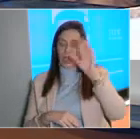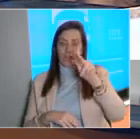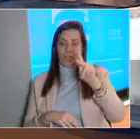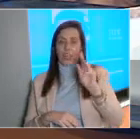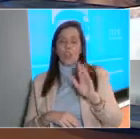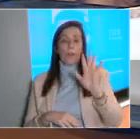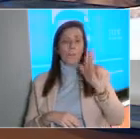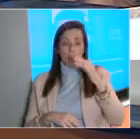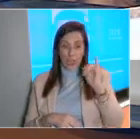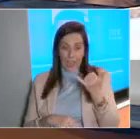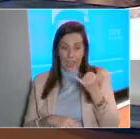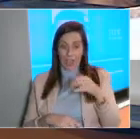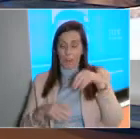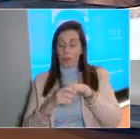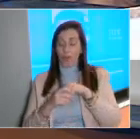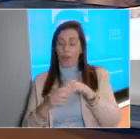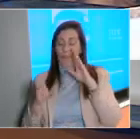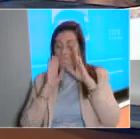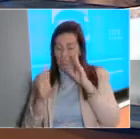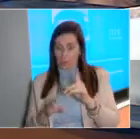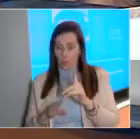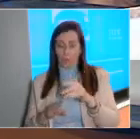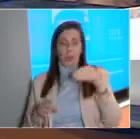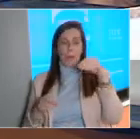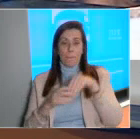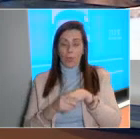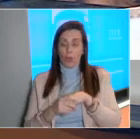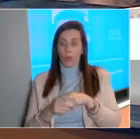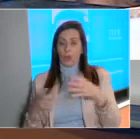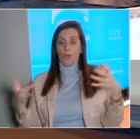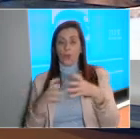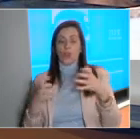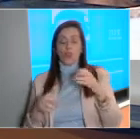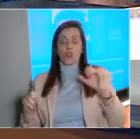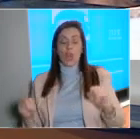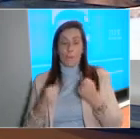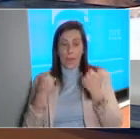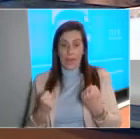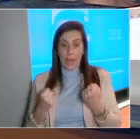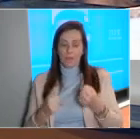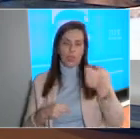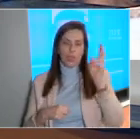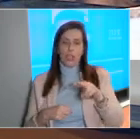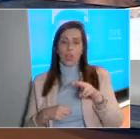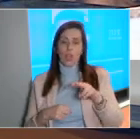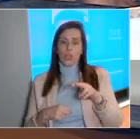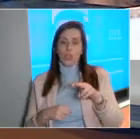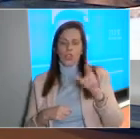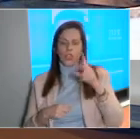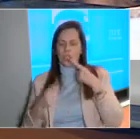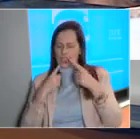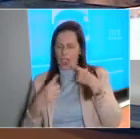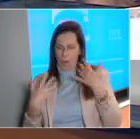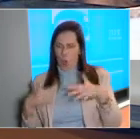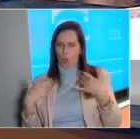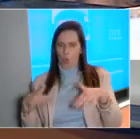לא תבוא הישועה. מה שכן, בתוך הרשתות החברתיות, בקרב הקבוצות של הפעילים עצמם, יש, מי שנחשף לזה, יש שיח